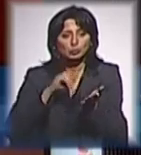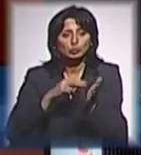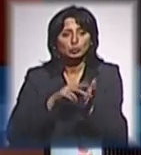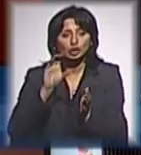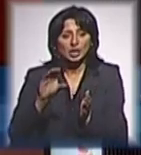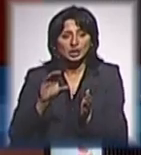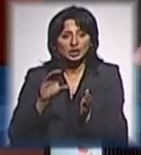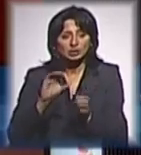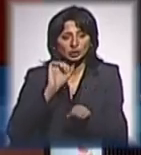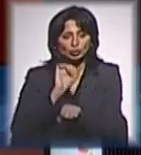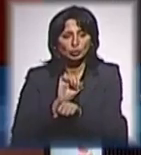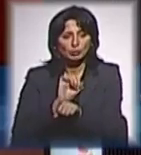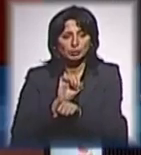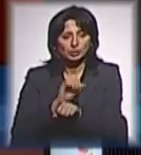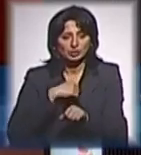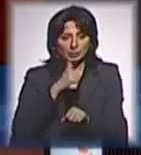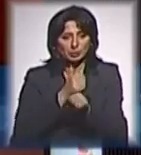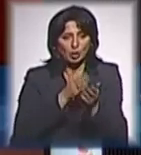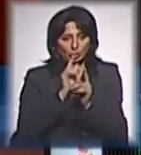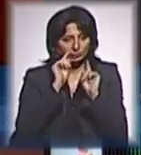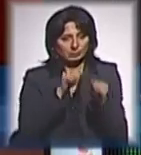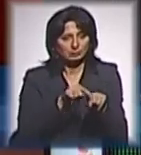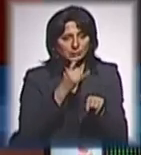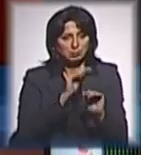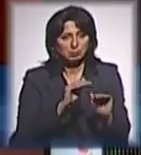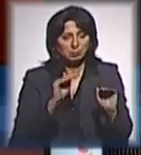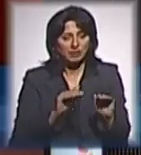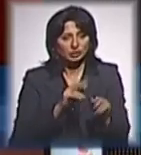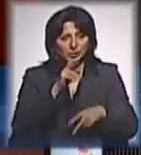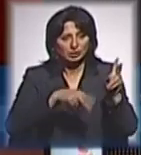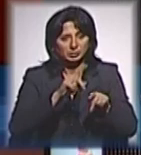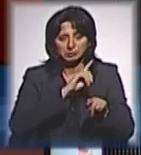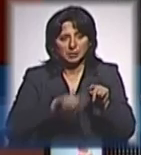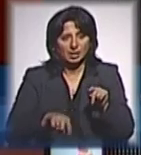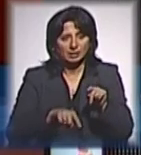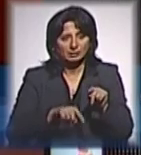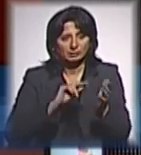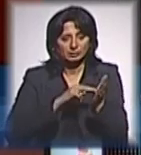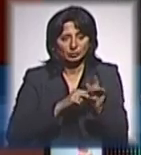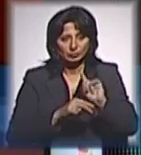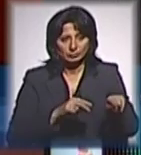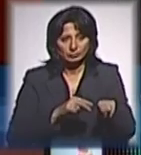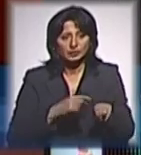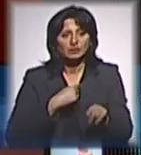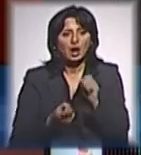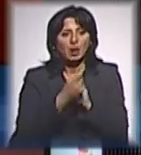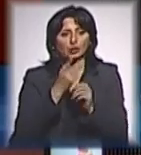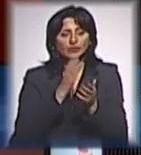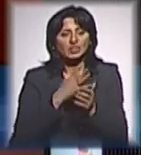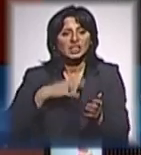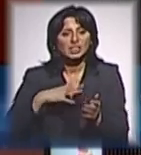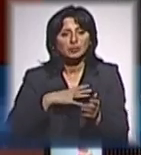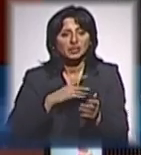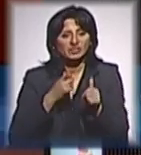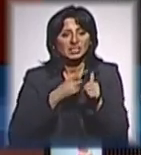ბიუჯეტში გაიყინება და ჩვენი პრიორიტეტი იქნება არასრულწლოვანების წვანე ოპერაციების დაფინანსება თბილისის ბიუჯეტიდან. ჩვენი ამოცანა არის, რომ